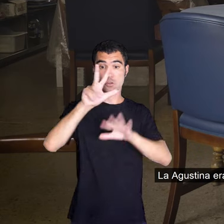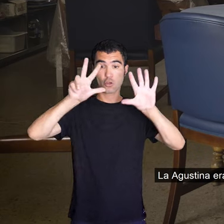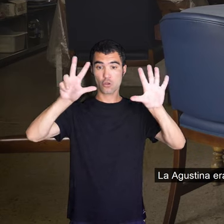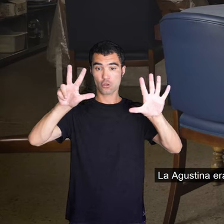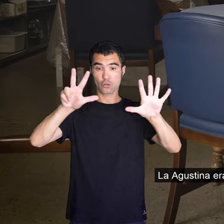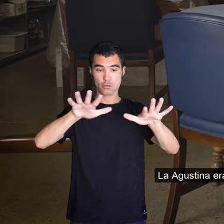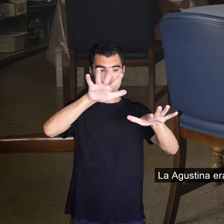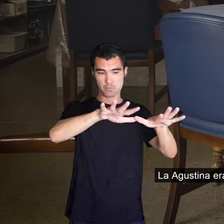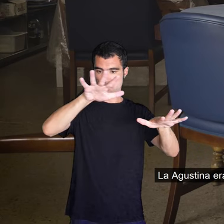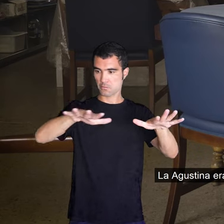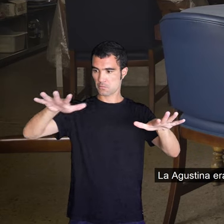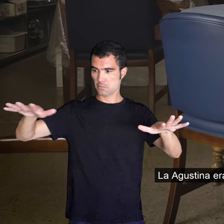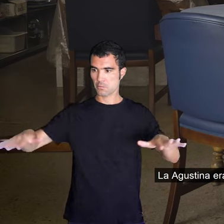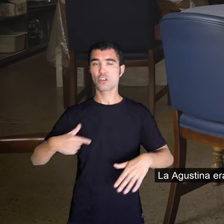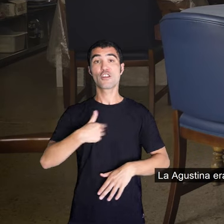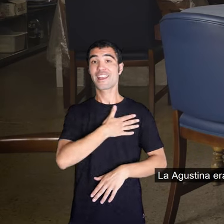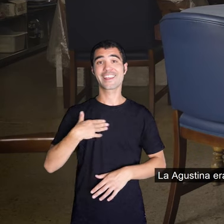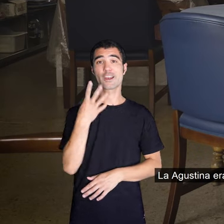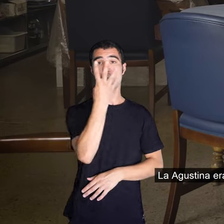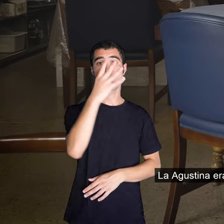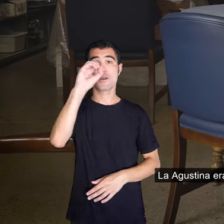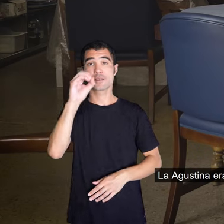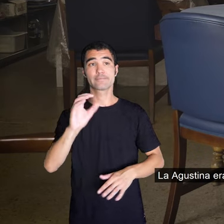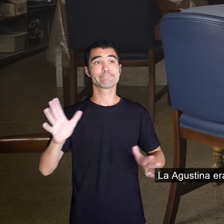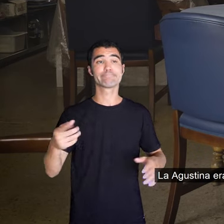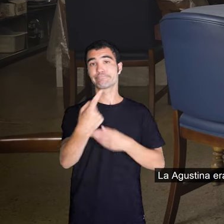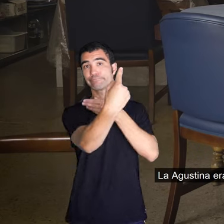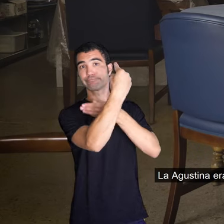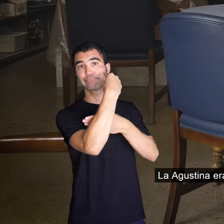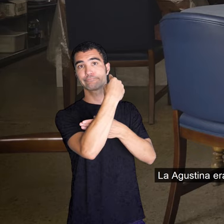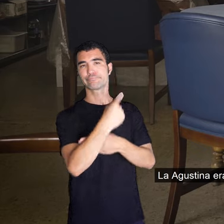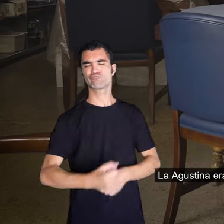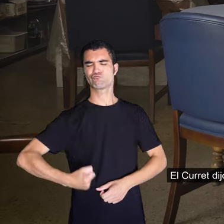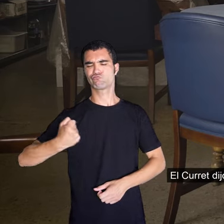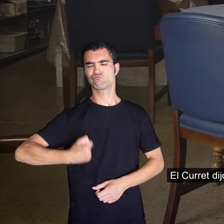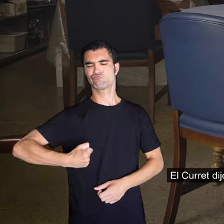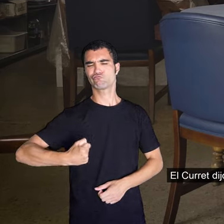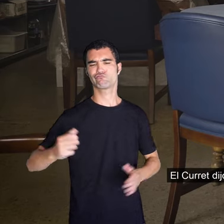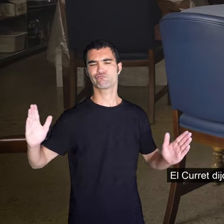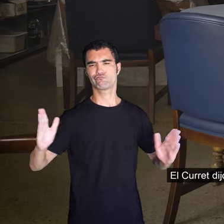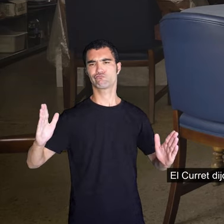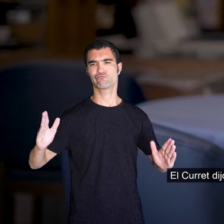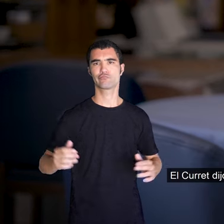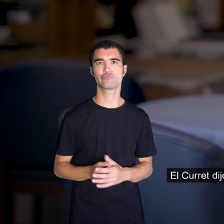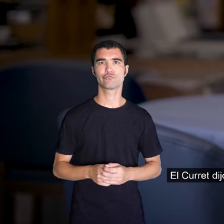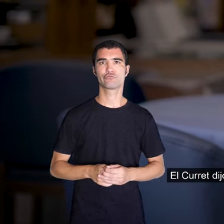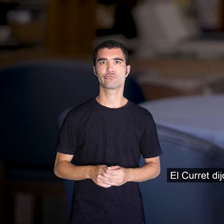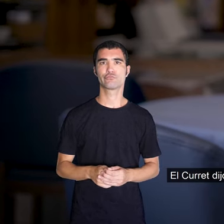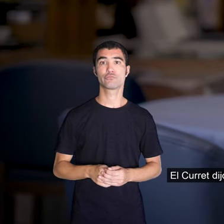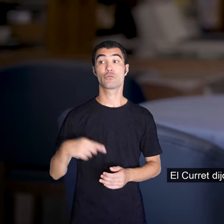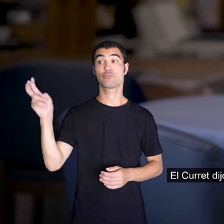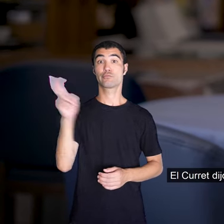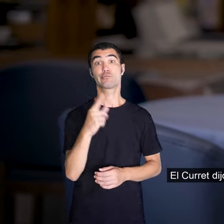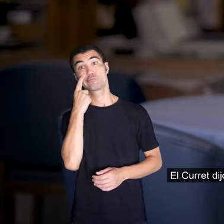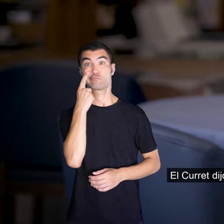pans. Jo la volia fer de 40, però aquell home se va fer por. El Corret diu, vendrà l'inspector